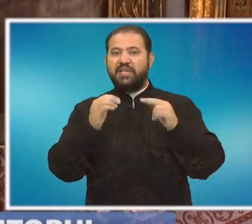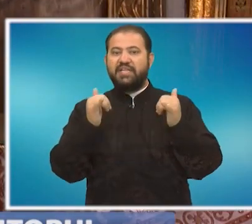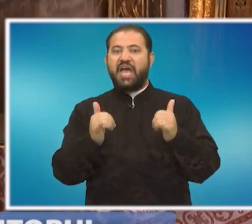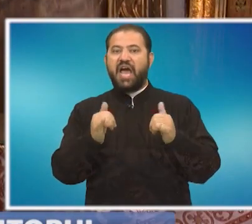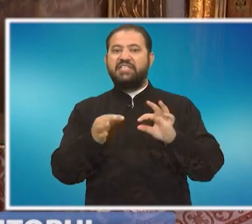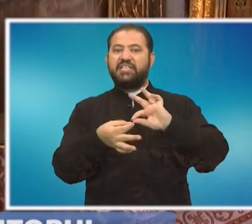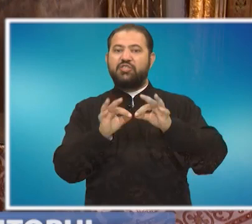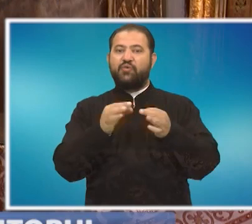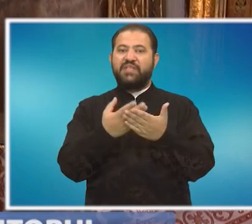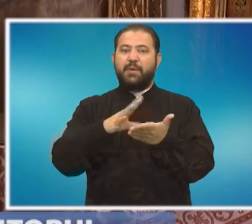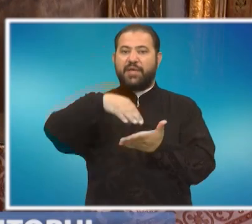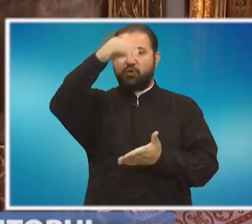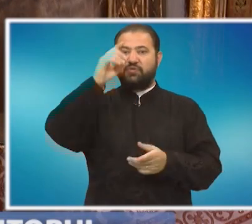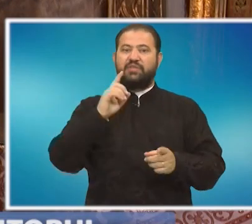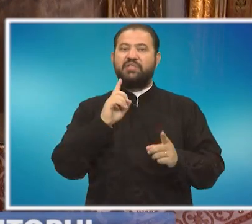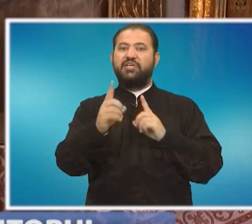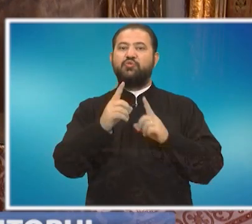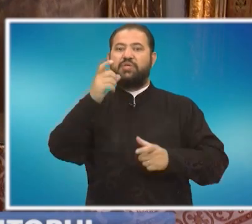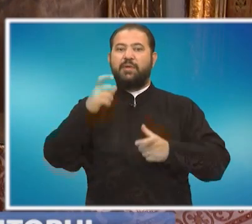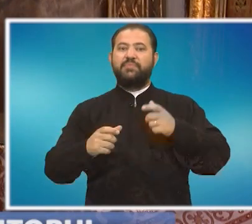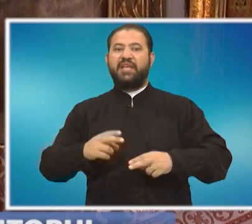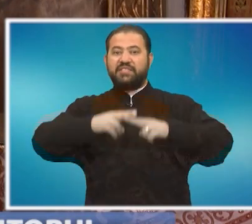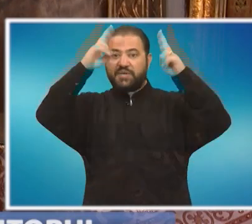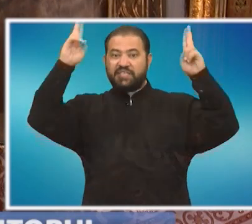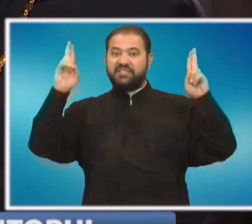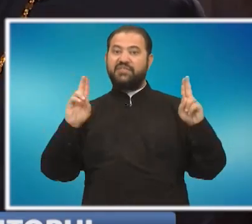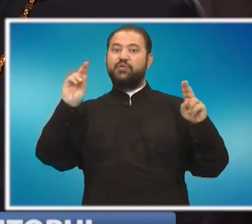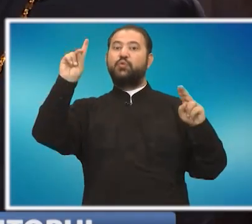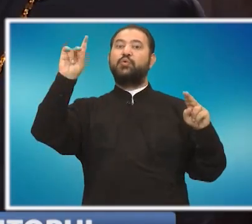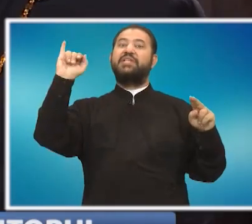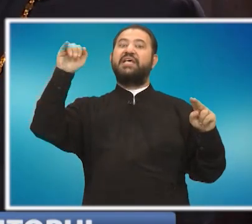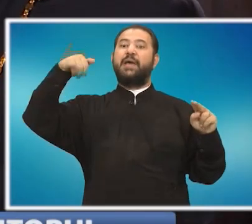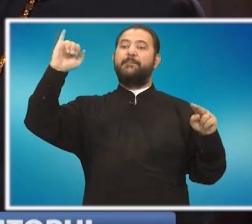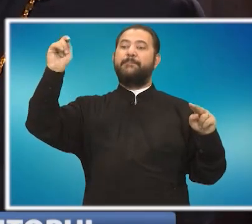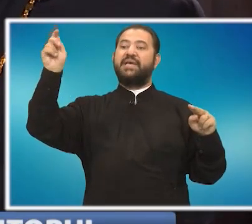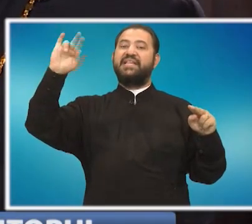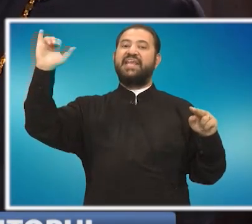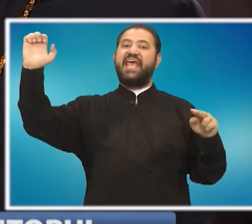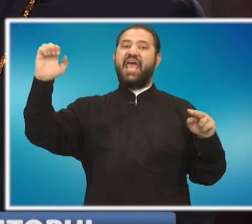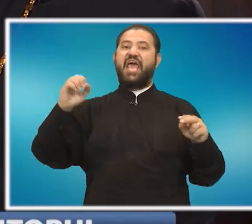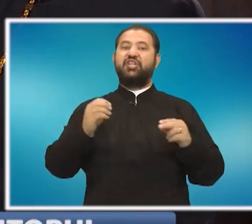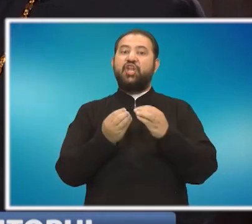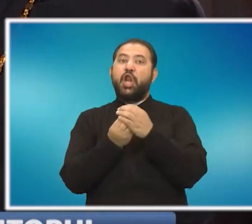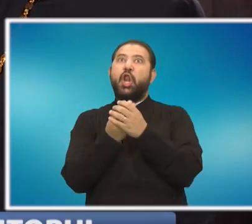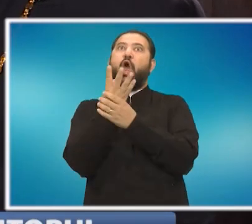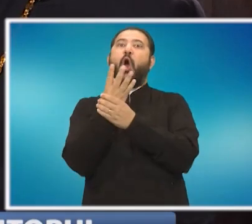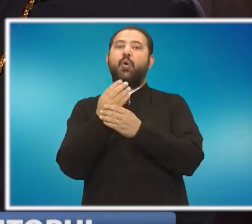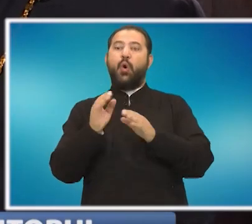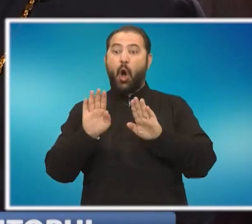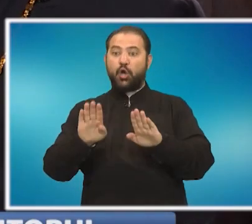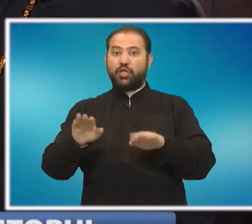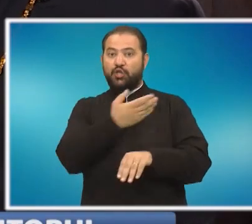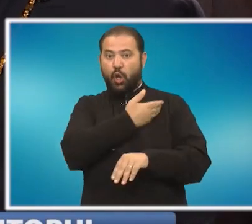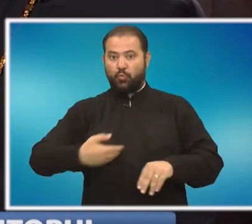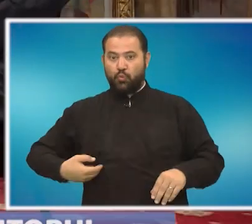emisiunii Cuvânt pentru Suflet, vorbim despre Sfântul Dimitrie cel Nou, ocrotitorul Bucureștilor, un sfânt care aduce